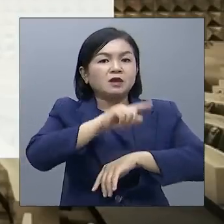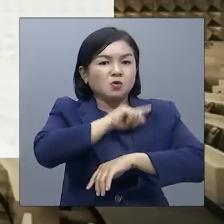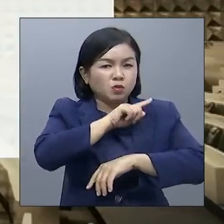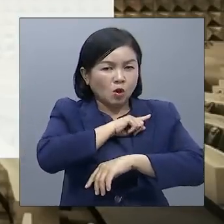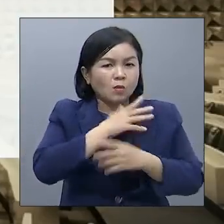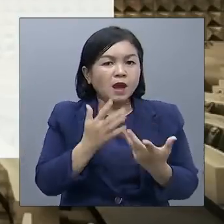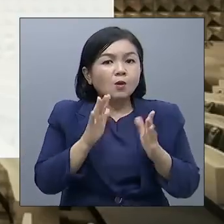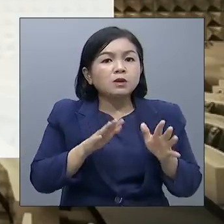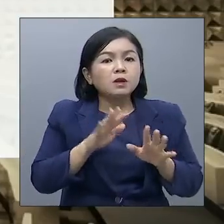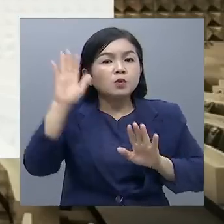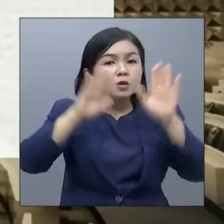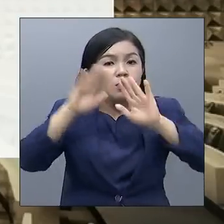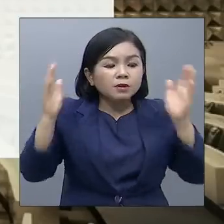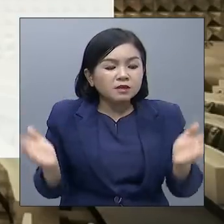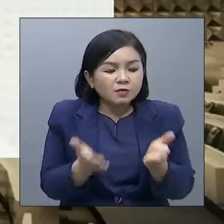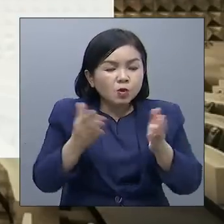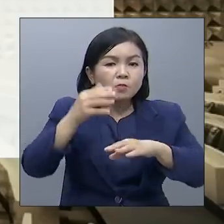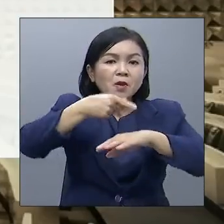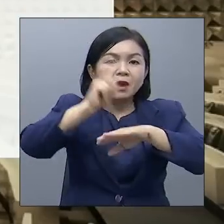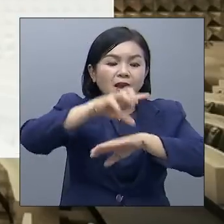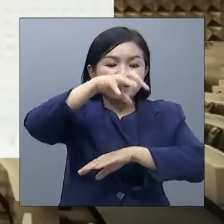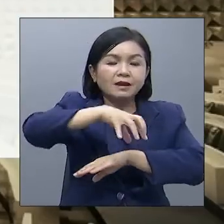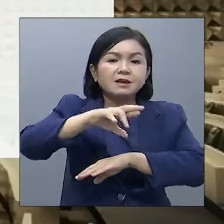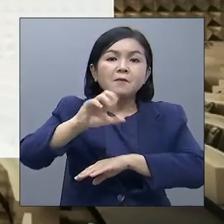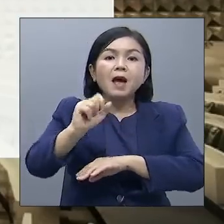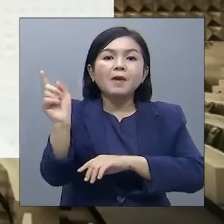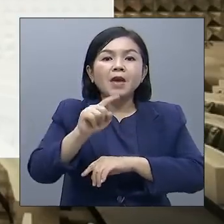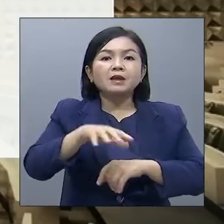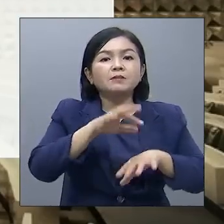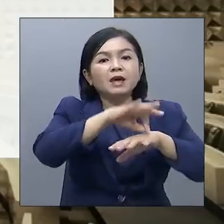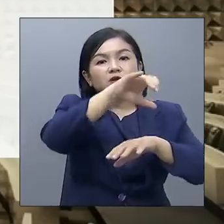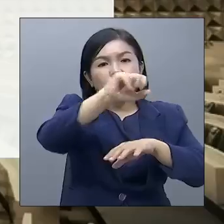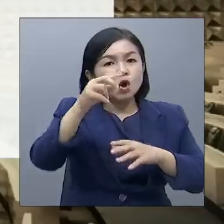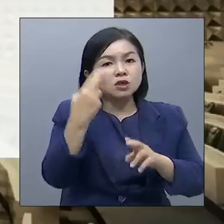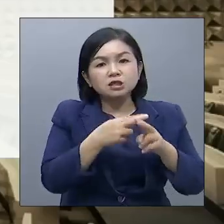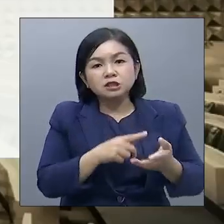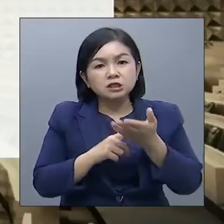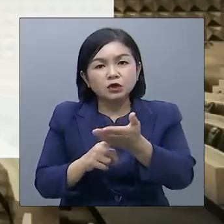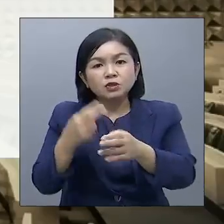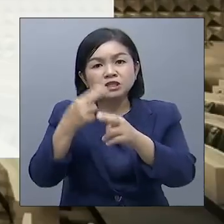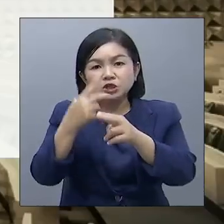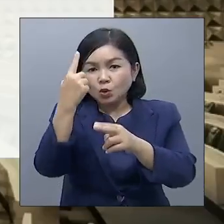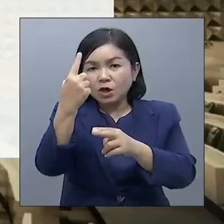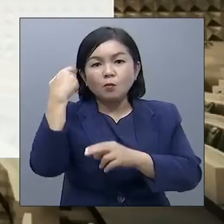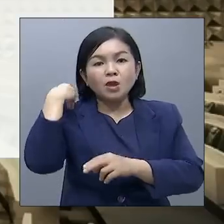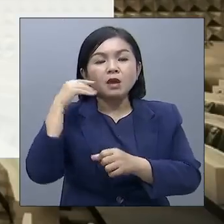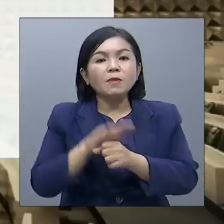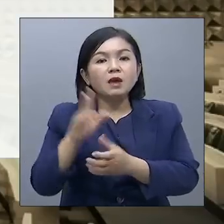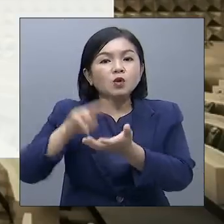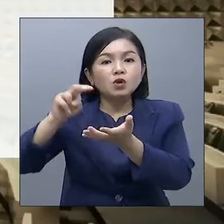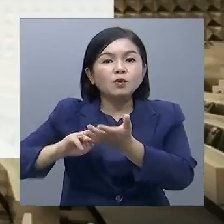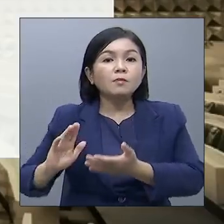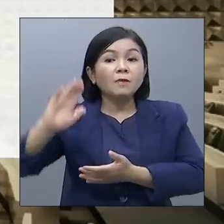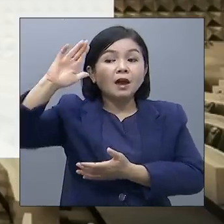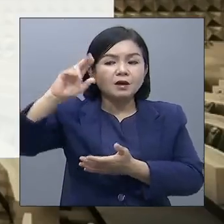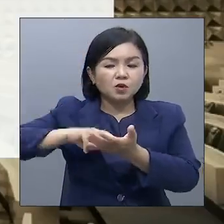าที่อาจจะเกิดขึ้นในช่วงปลายเดือนกรกฎาคมนี้นะคะก็คือส.ส. 1คนเนี่ยสามารถเสนอประธานได้1ชื่อและมีผู้รับรอง